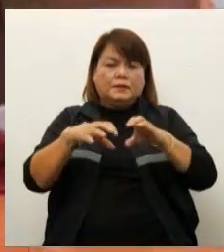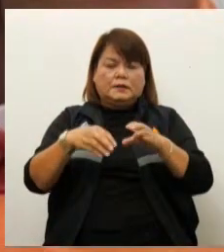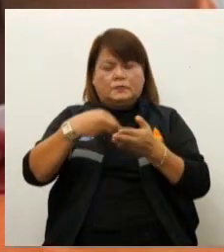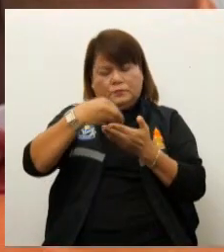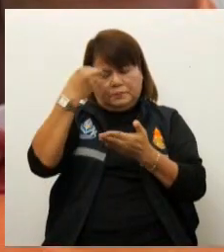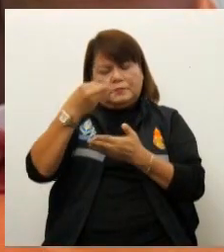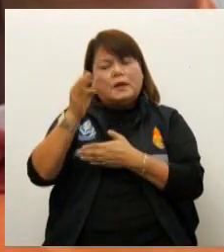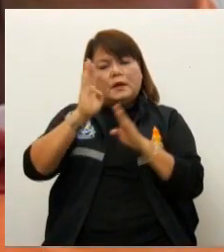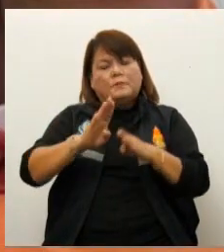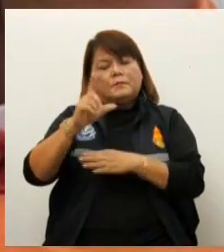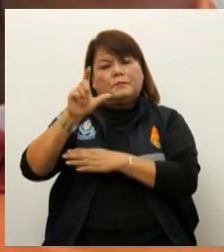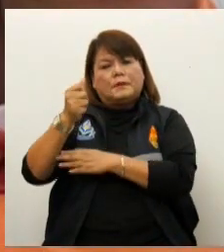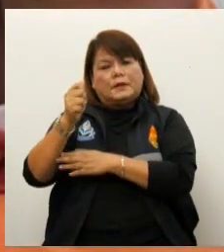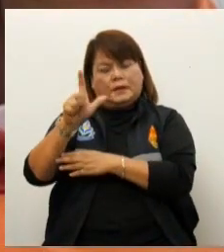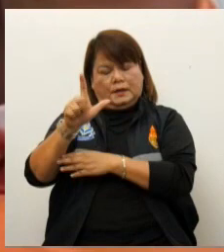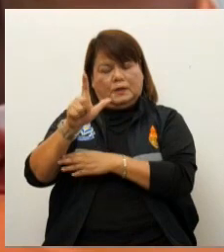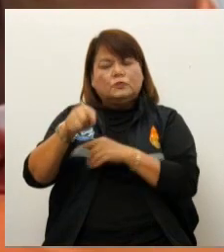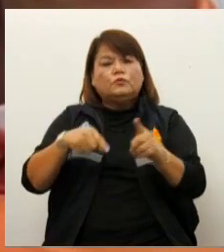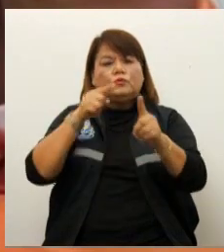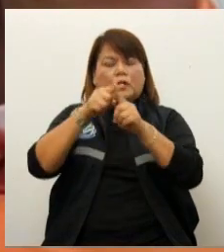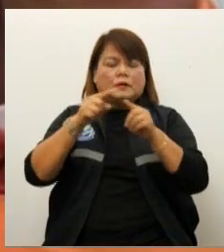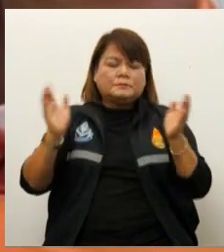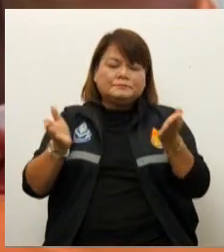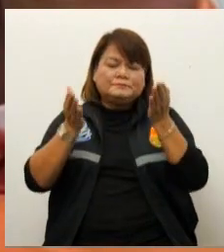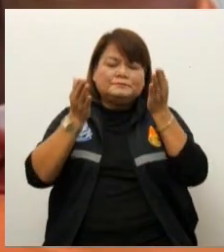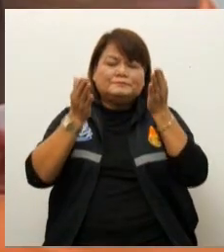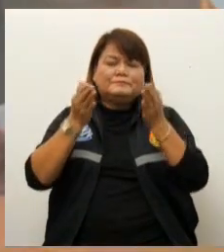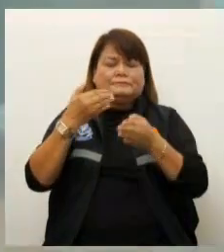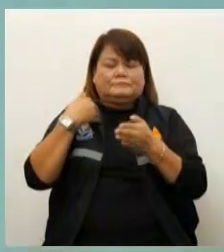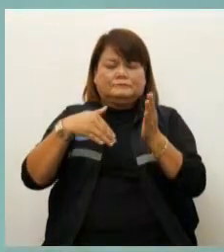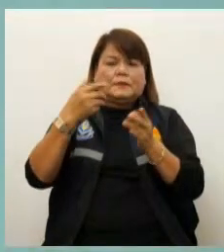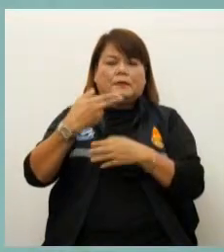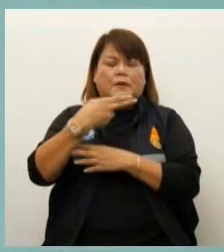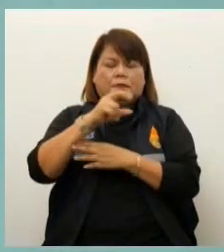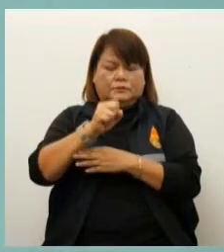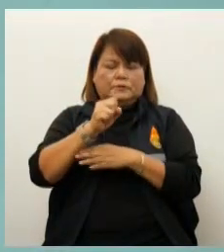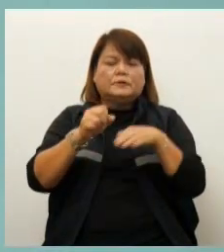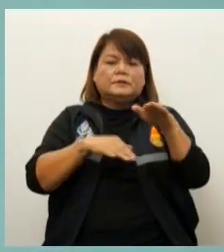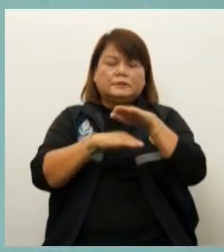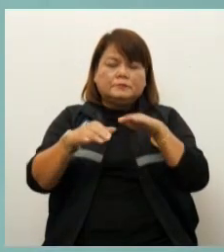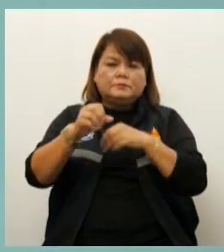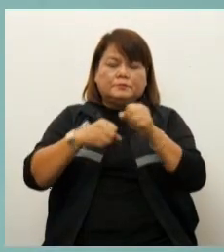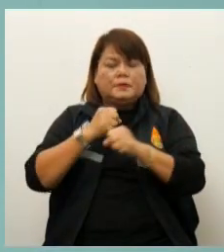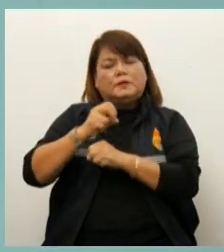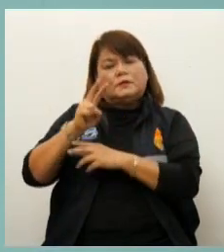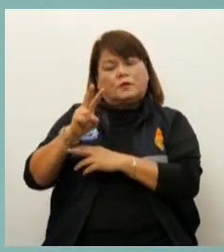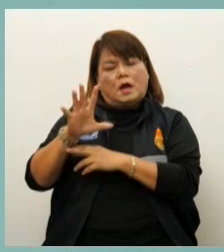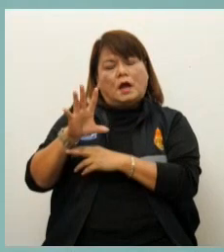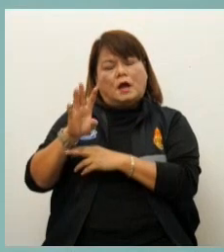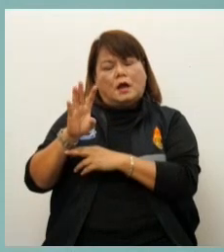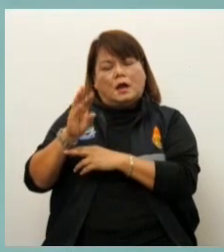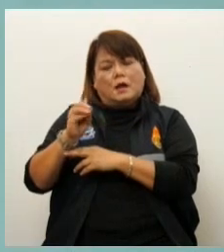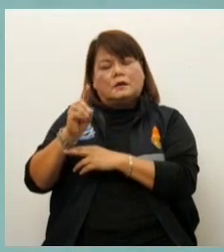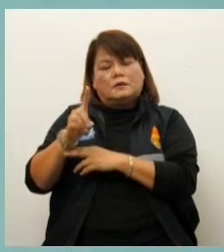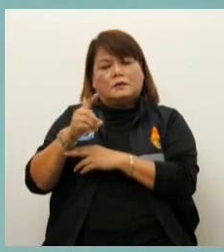สู่การพัฒนาสมรรถนะผู้เรียนตามหลักสูตรแกนกลางการศึกษาขั้นพื้นฐานพุทธศักราช2551